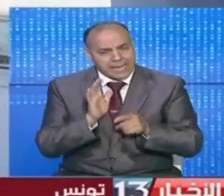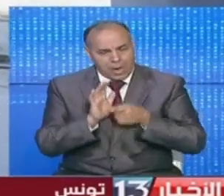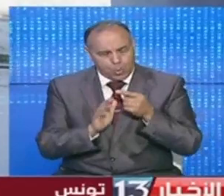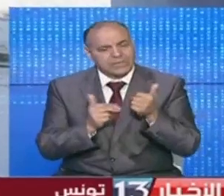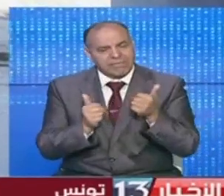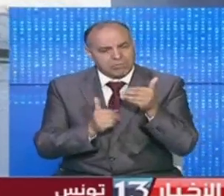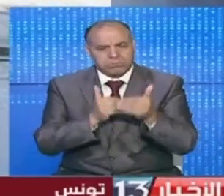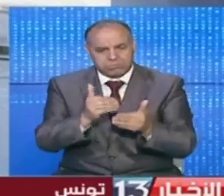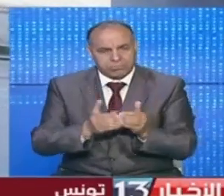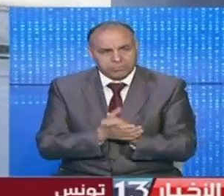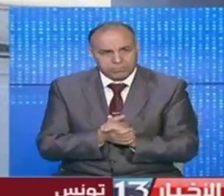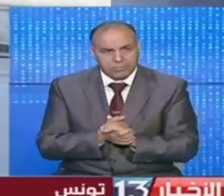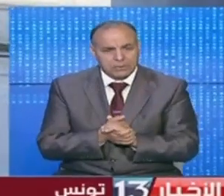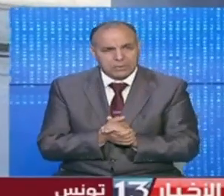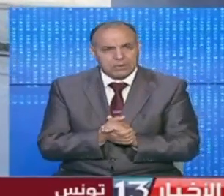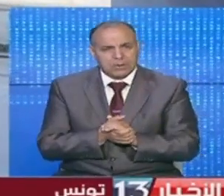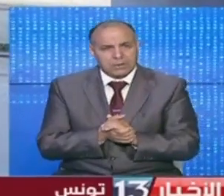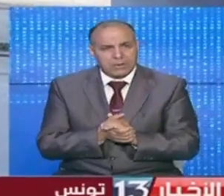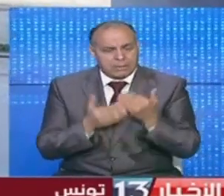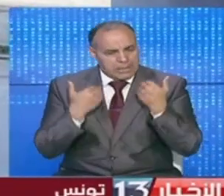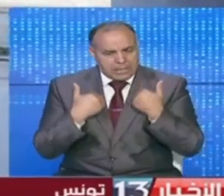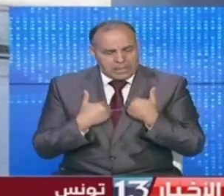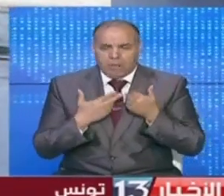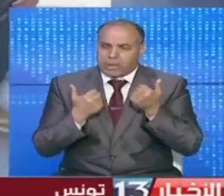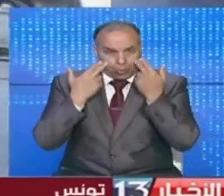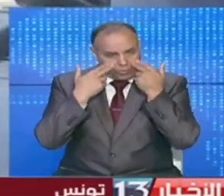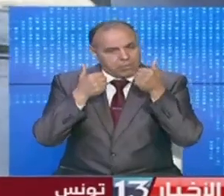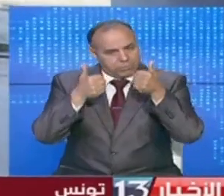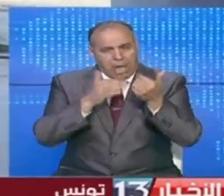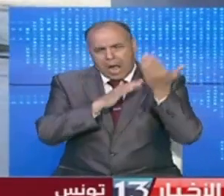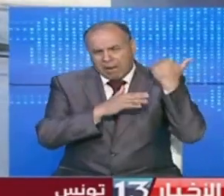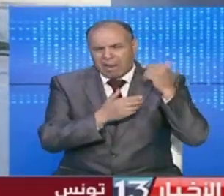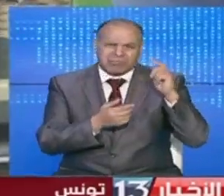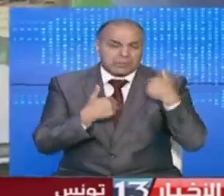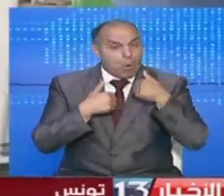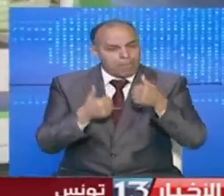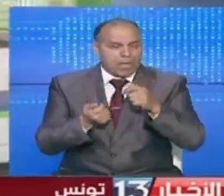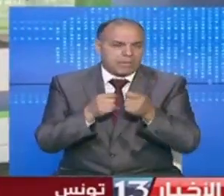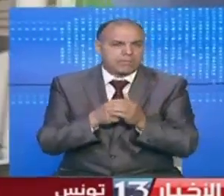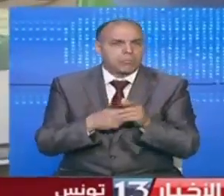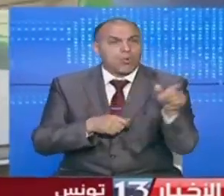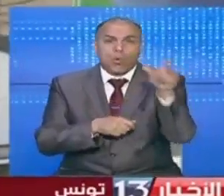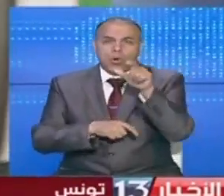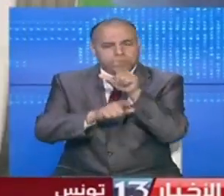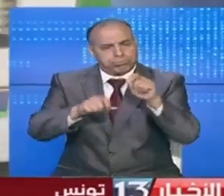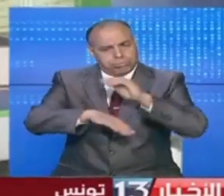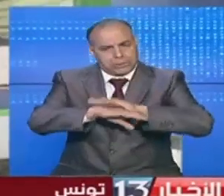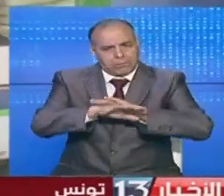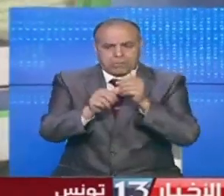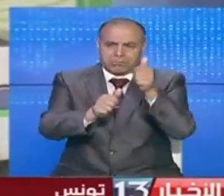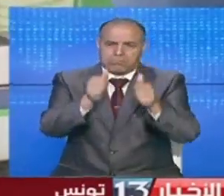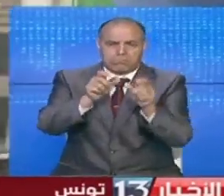مسيرش أنا، فما بالنسبة لي أنا باي حاجة مش خايب خير من اللي كانت قبل. محترمين معناه التباعد